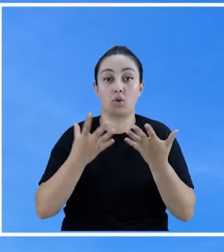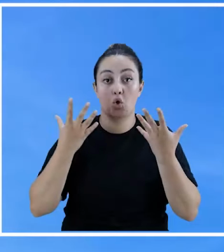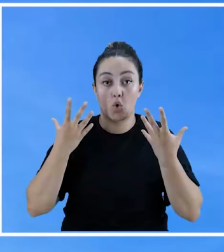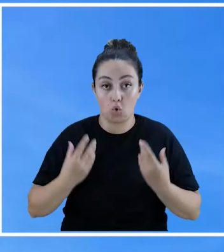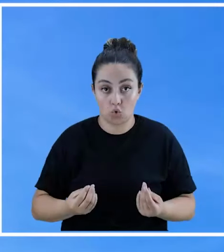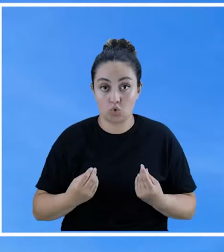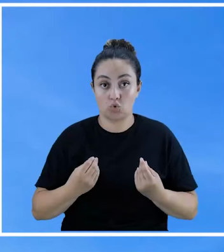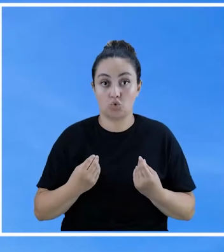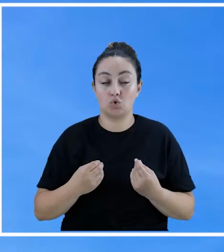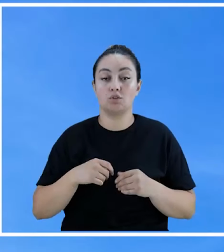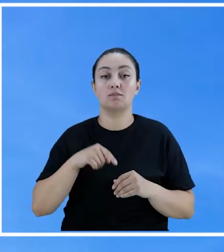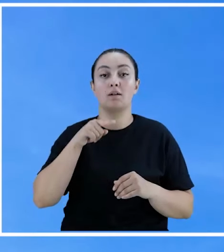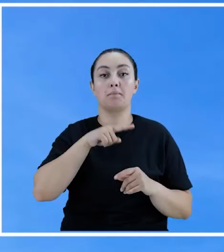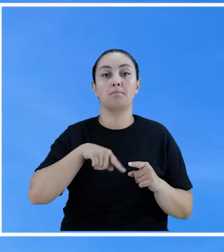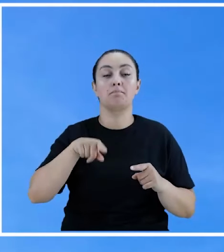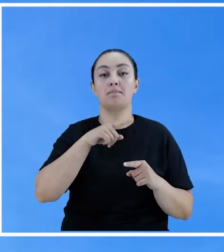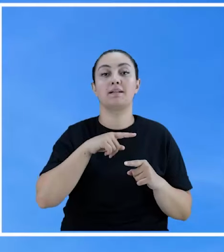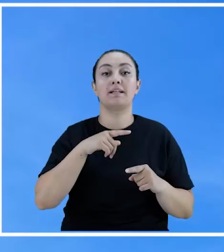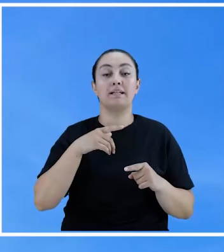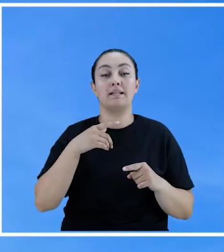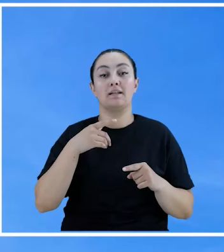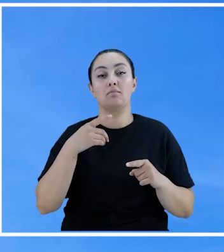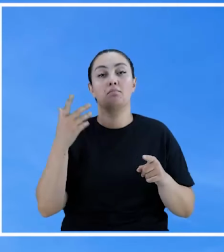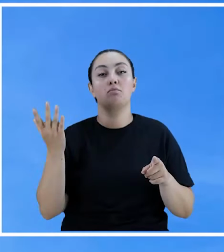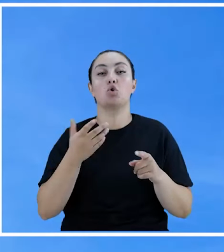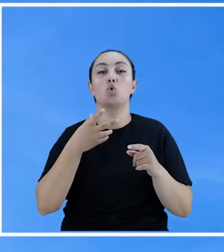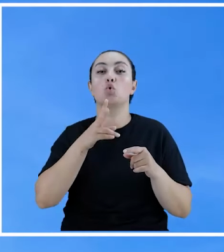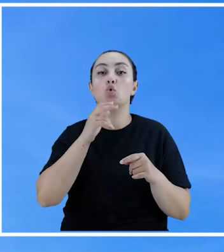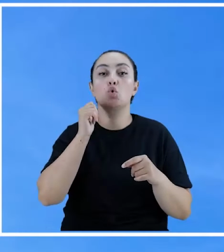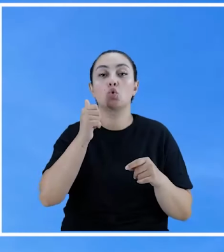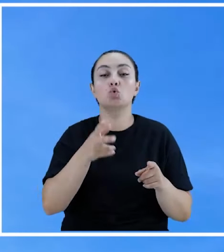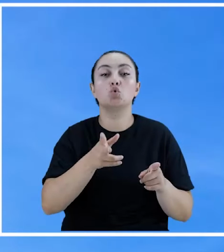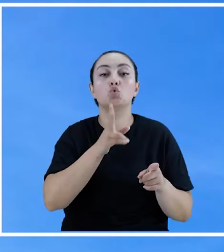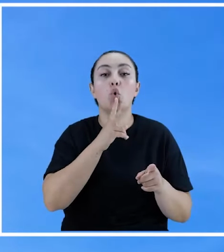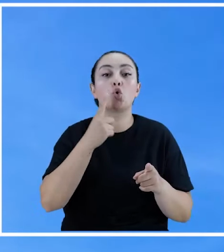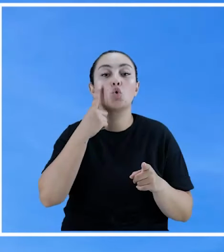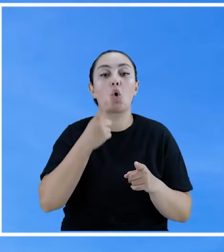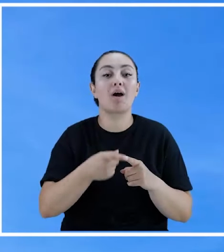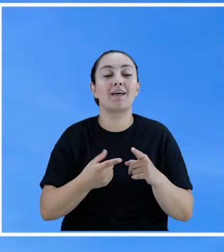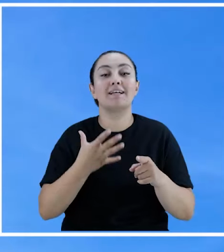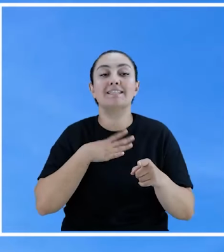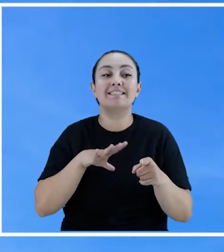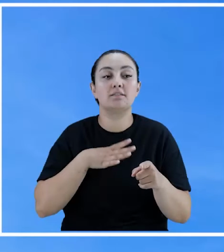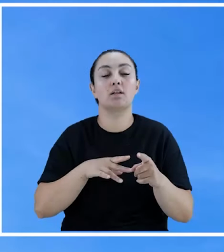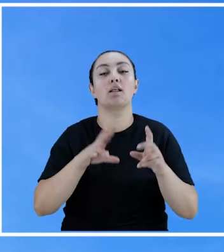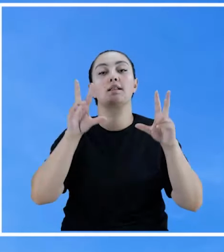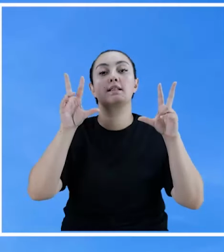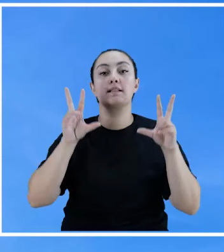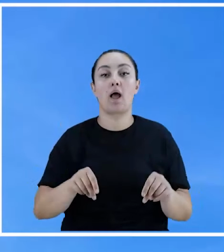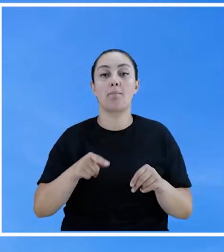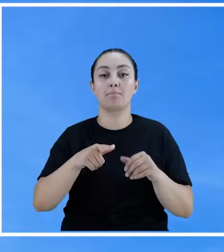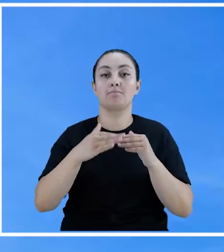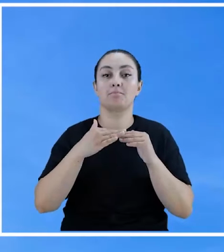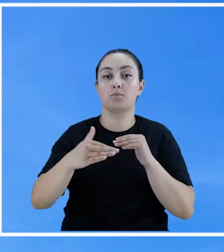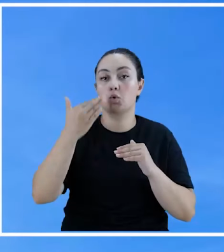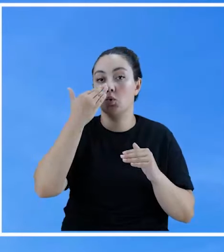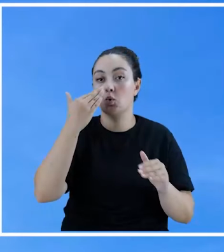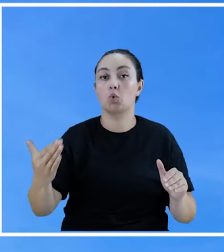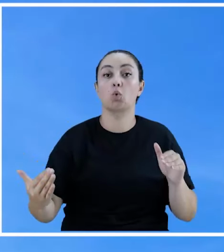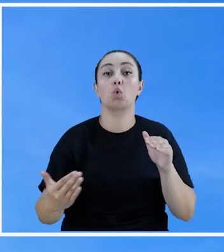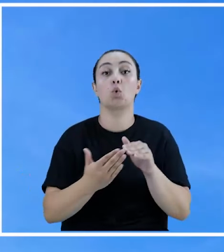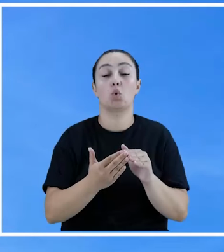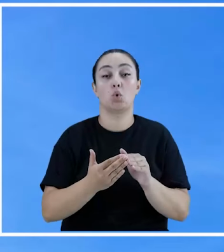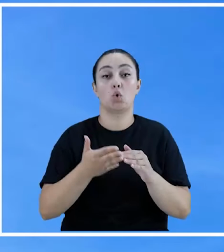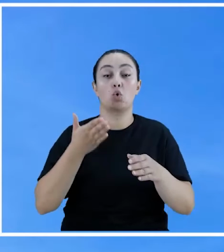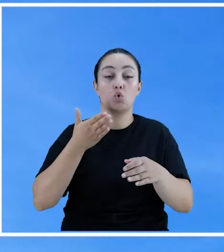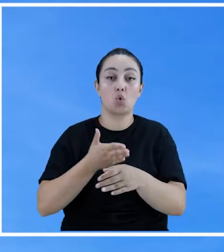ilave deneyler ya da ilave sondajlara eklenmeli ki günün sonunda elde etmek istediğimiz şey o sahayı karakterize edebilmek.